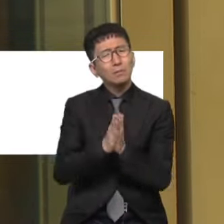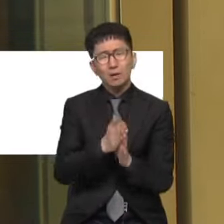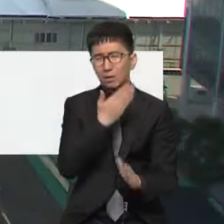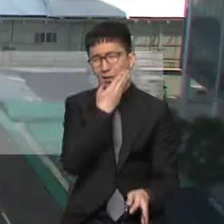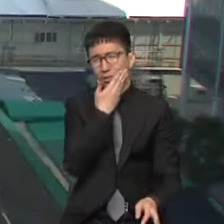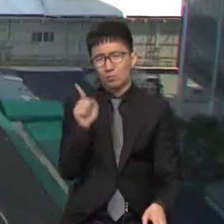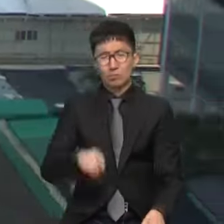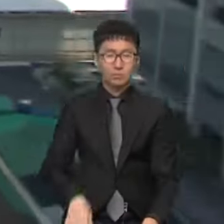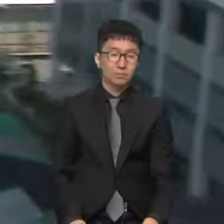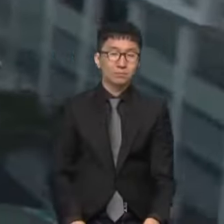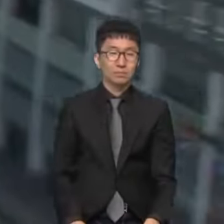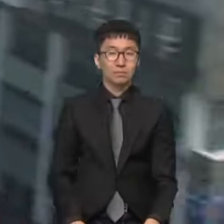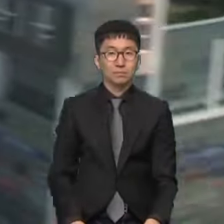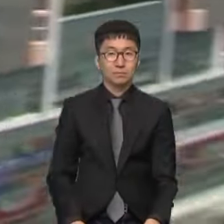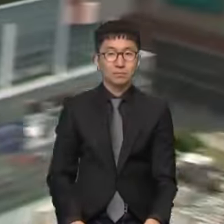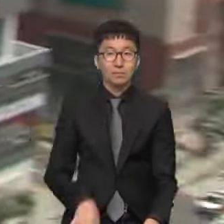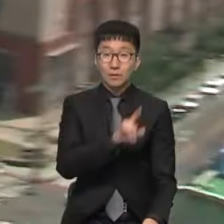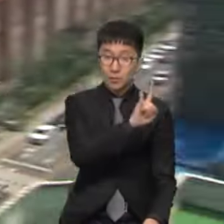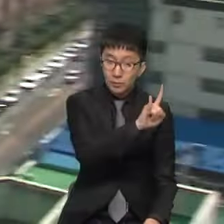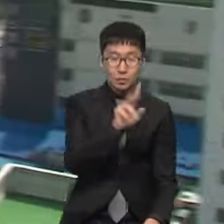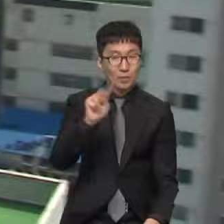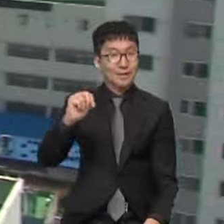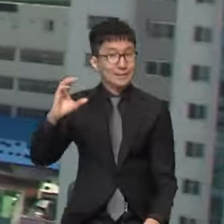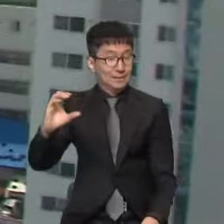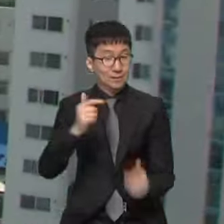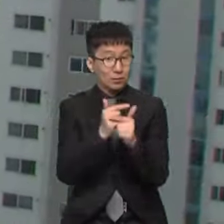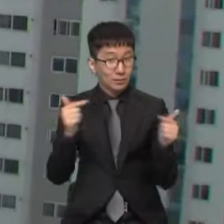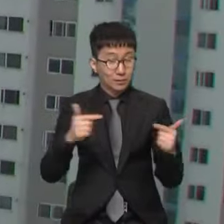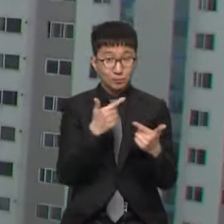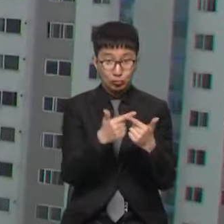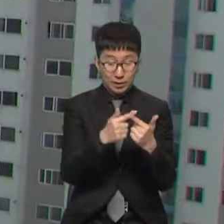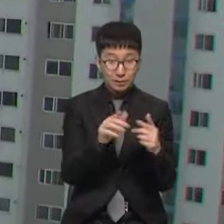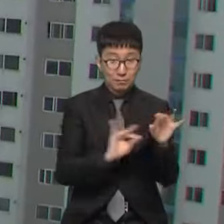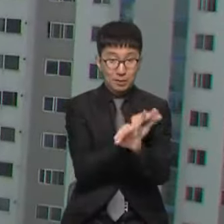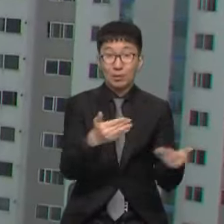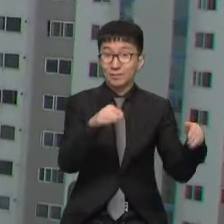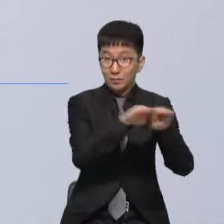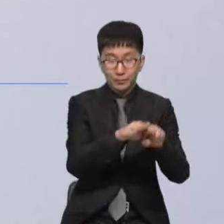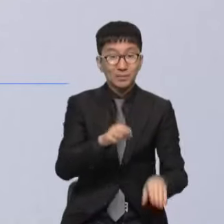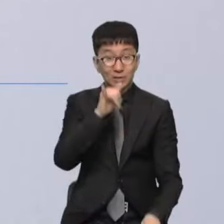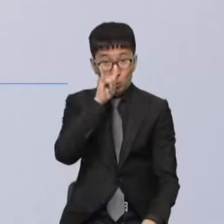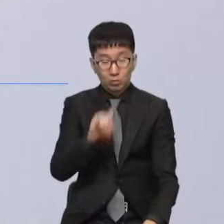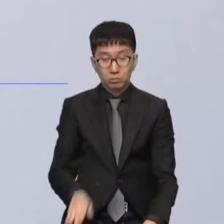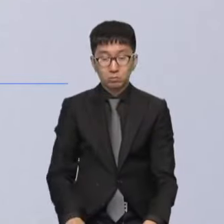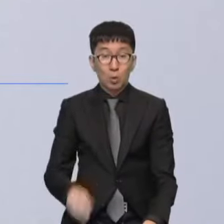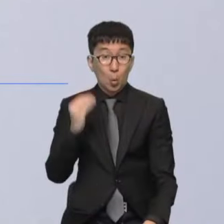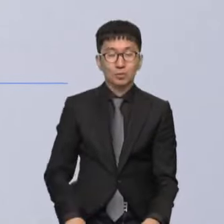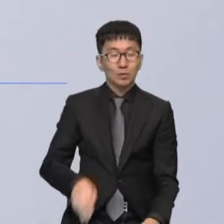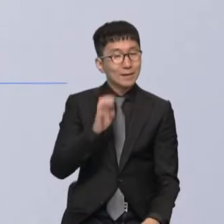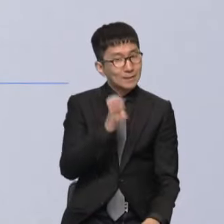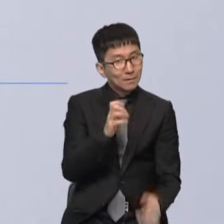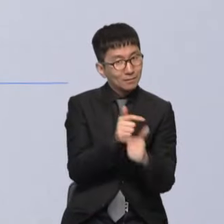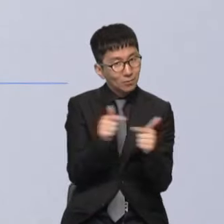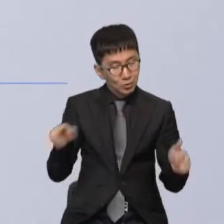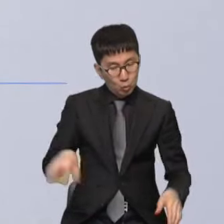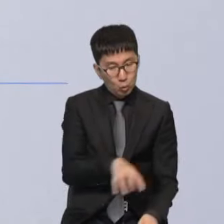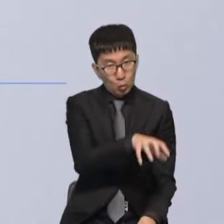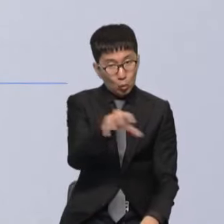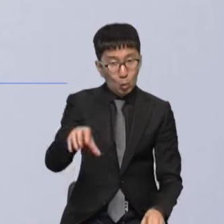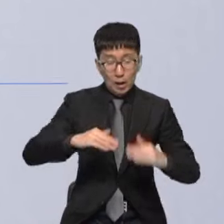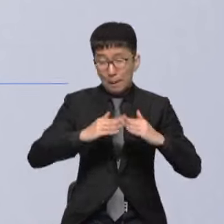없지. 현대와 NC백화점 부산점 등 다수 지역 백화점과 홈플러스 해운대점과 서면점 등 5년 내